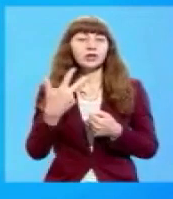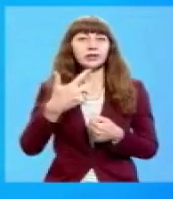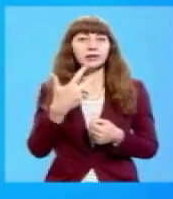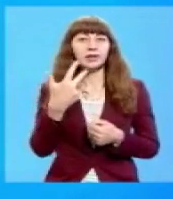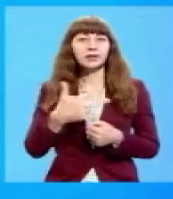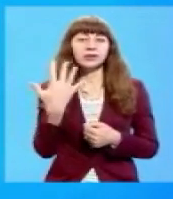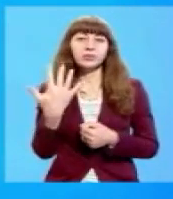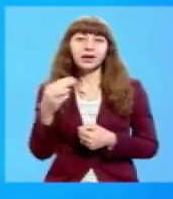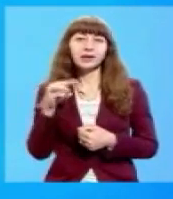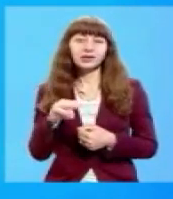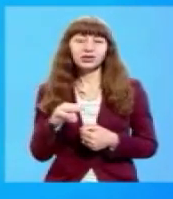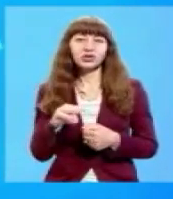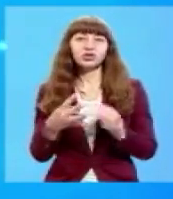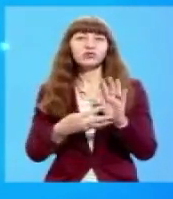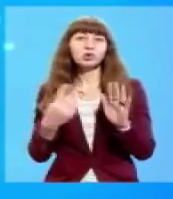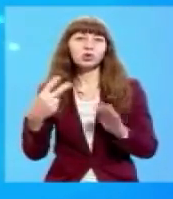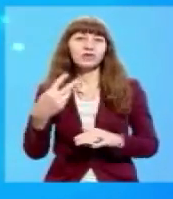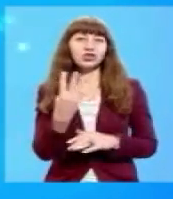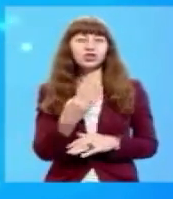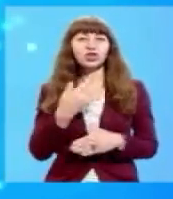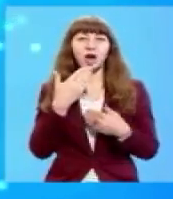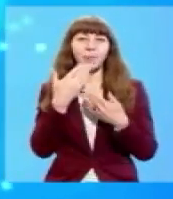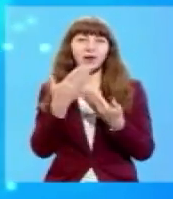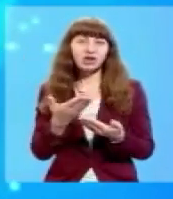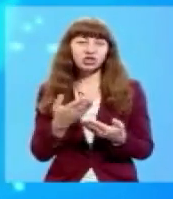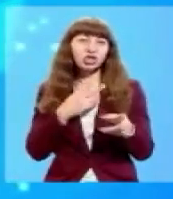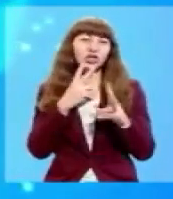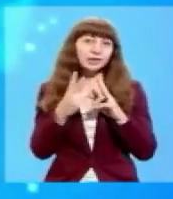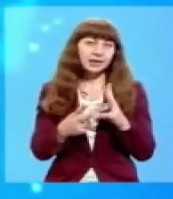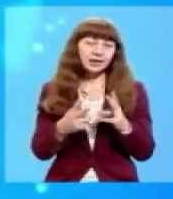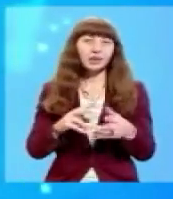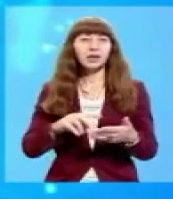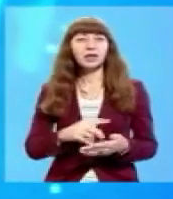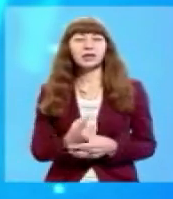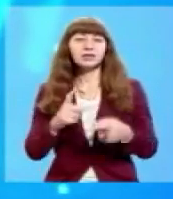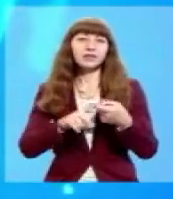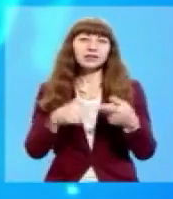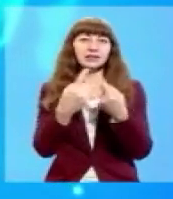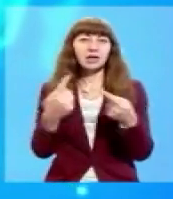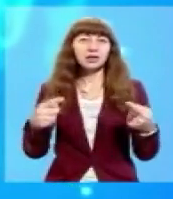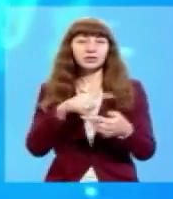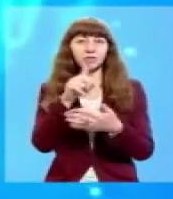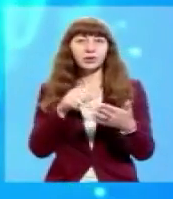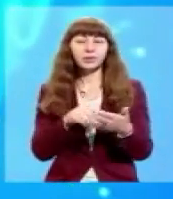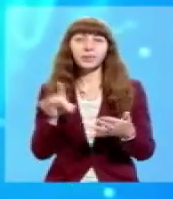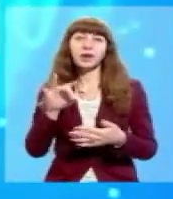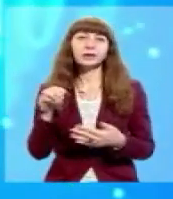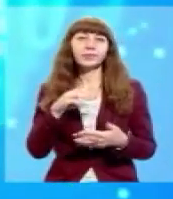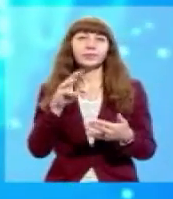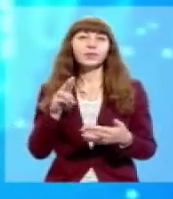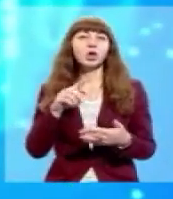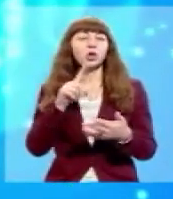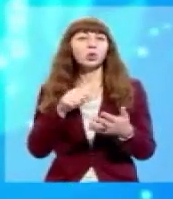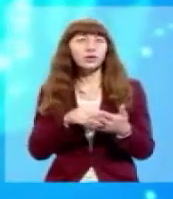түскен. Олар түрлі сауалдарға қатысты. Арыз шағымдардың жүйелі түрде жүзеге асыру мақсатында қала әкімі Марат Жүндібаев аппараттық